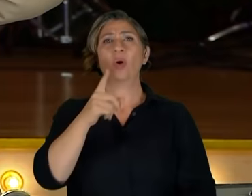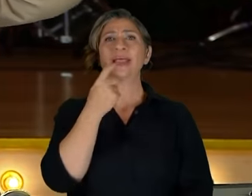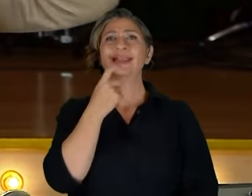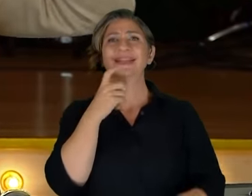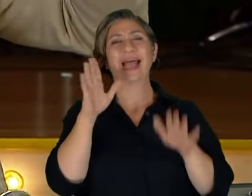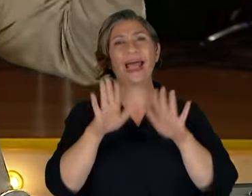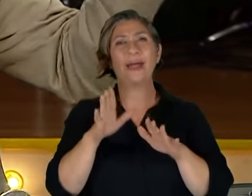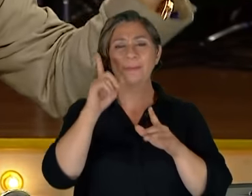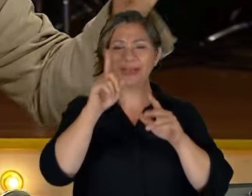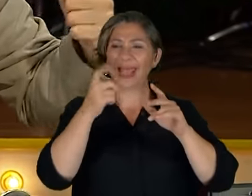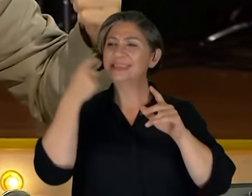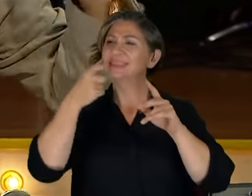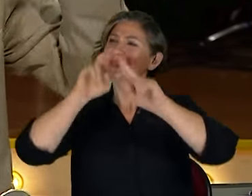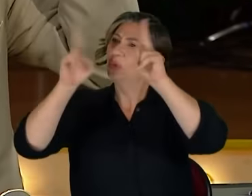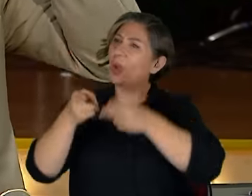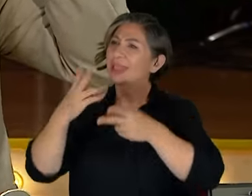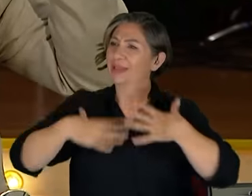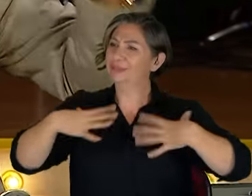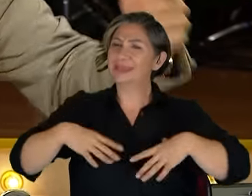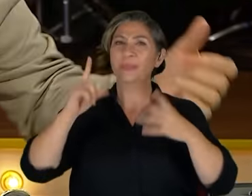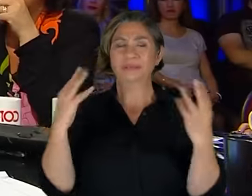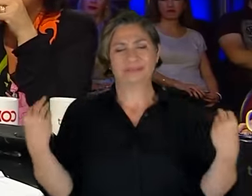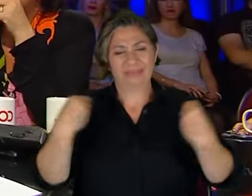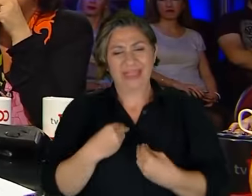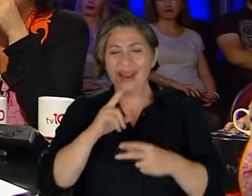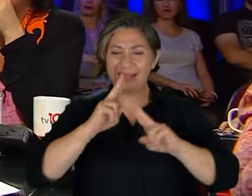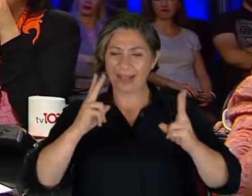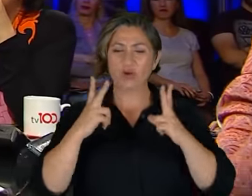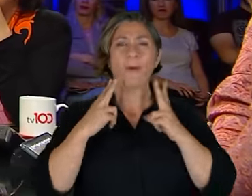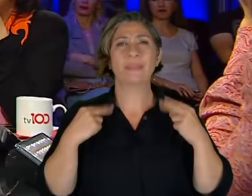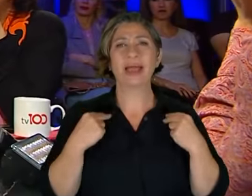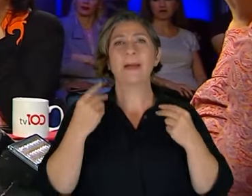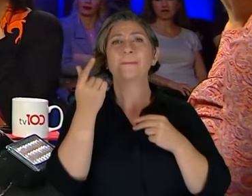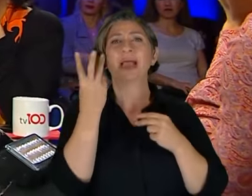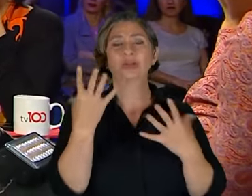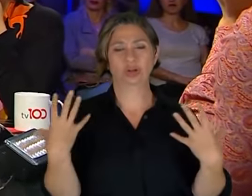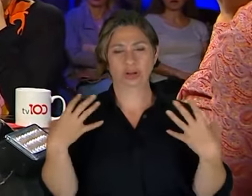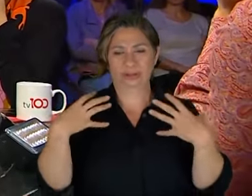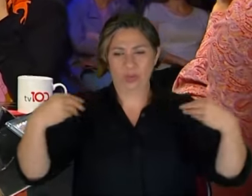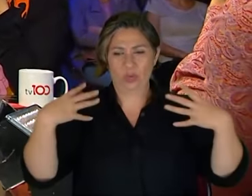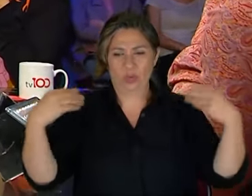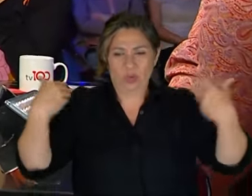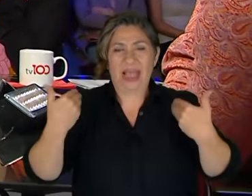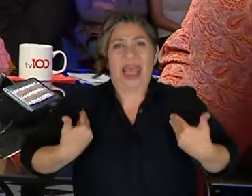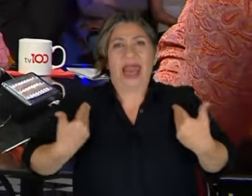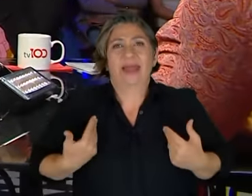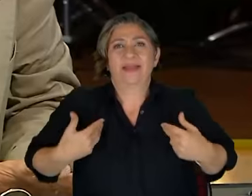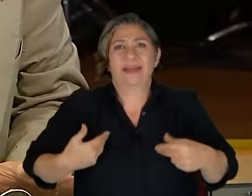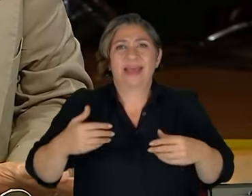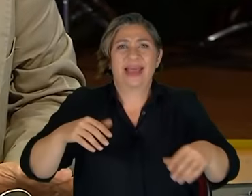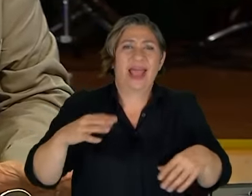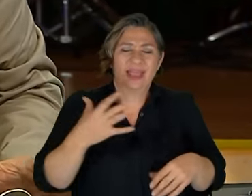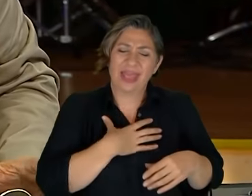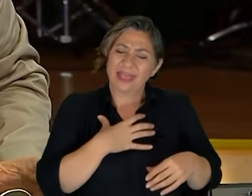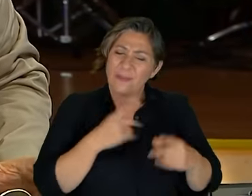yıllardan kalan işte bir vintage dükkanından bir parka, bir böyle renkli gömlek, işte birkaç kürk, yelek falan alıp böyle